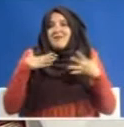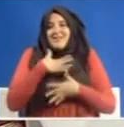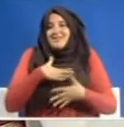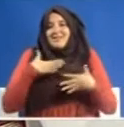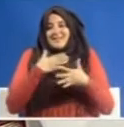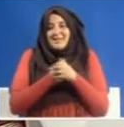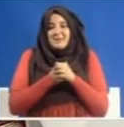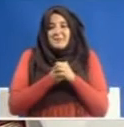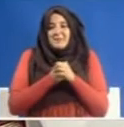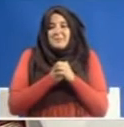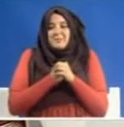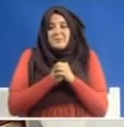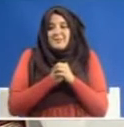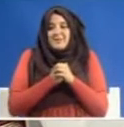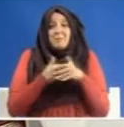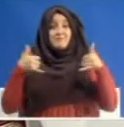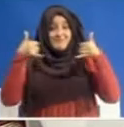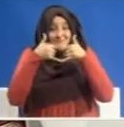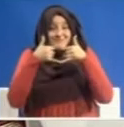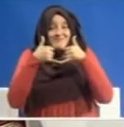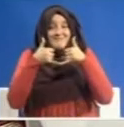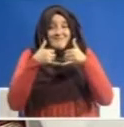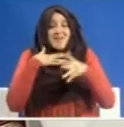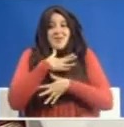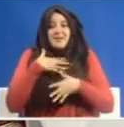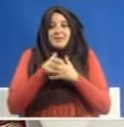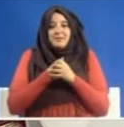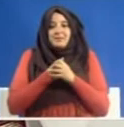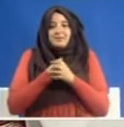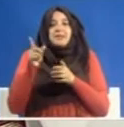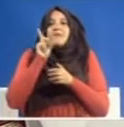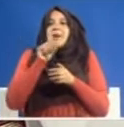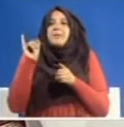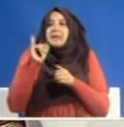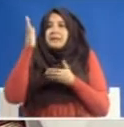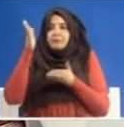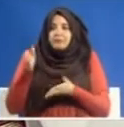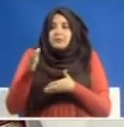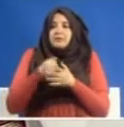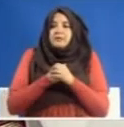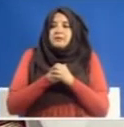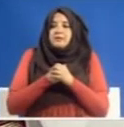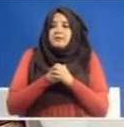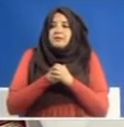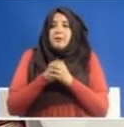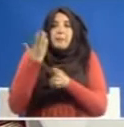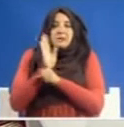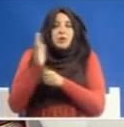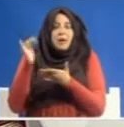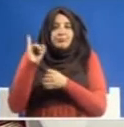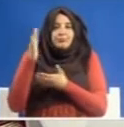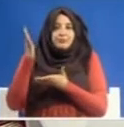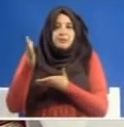كبير وانتم معجب. نعم من فضلك الاسم فقط ومن اين؟ انا الاخت